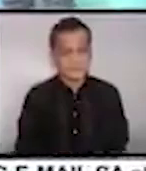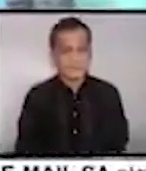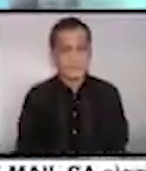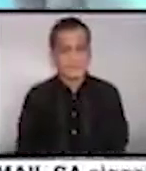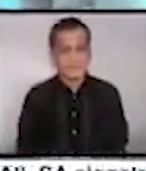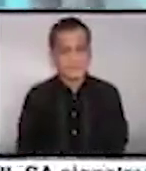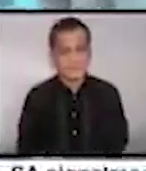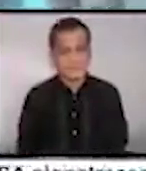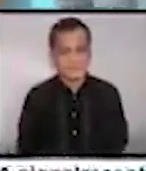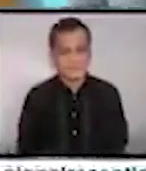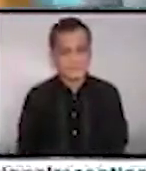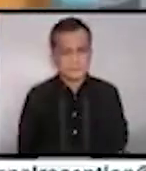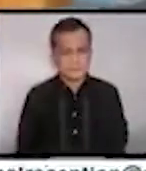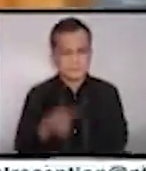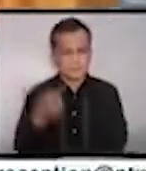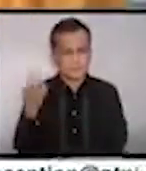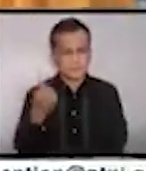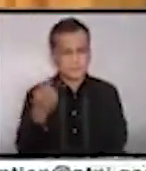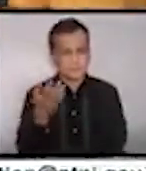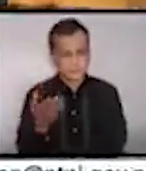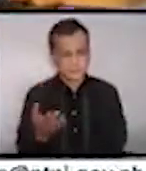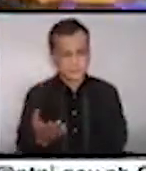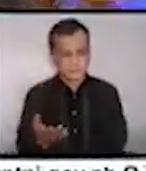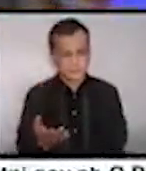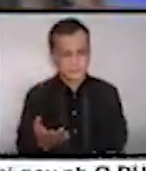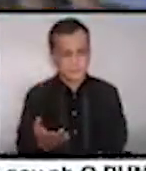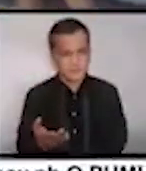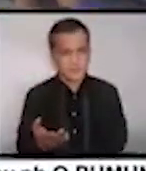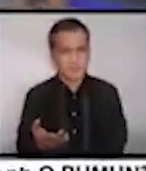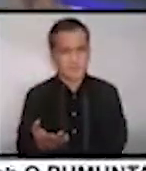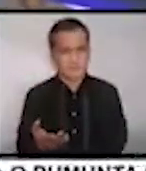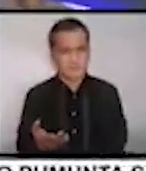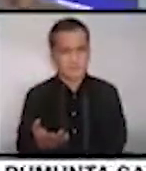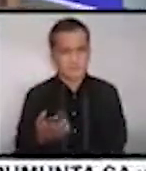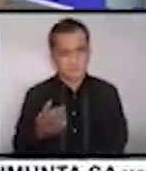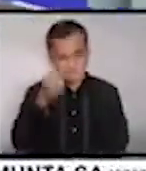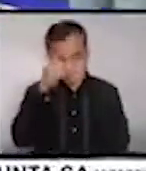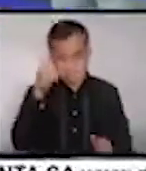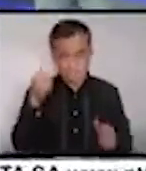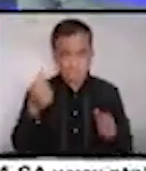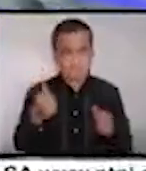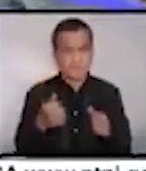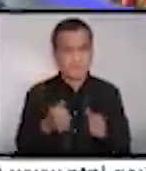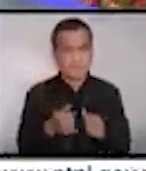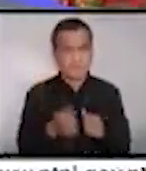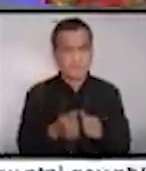Ikaw lamang dito sa alaala.